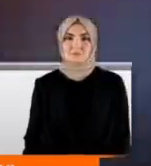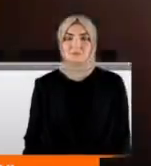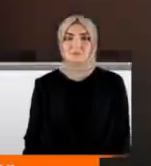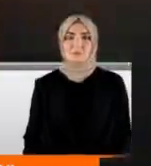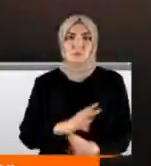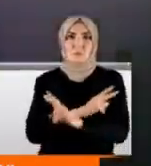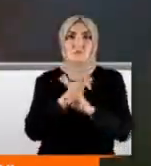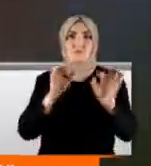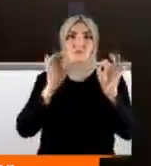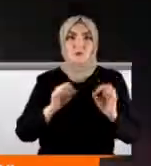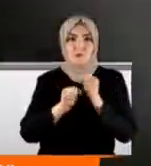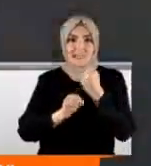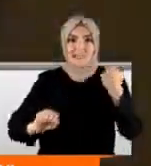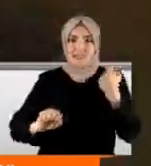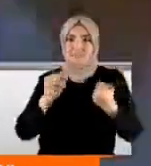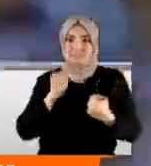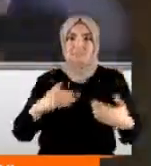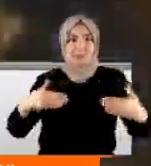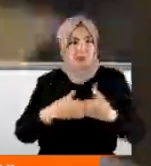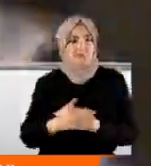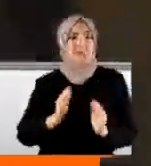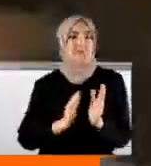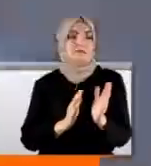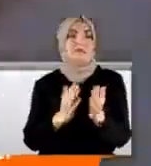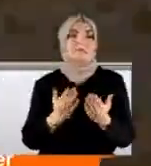Gündüz başlayan gerilim geceye taştı.